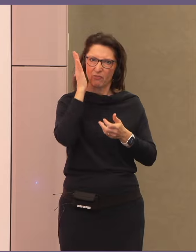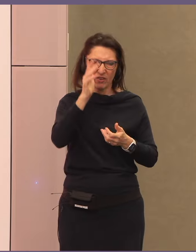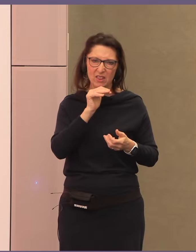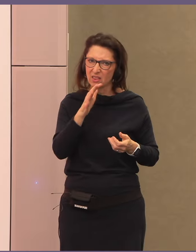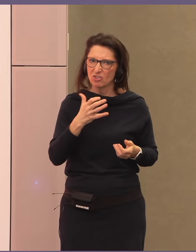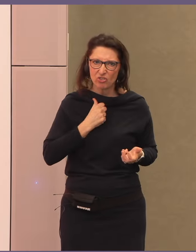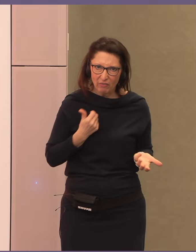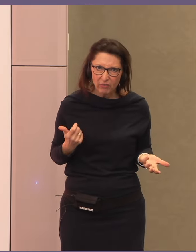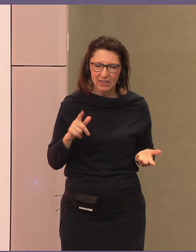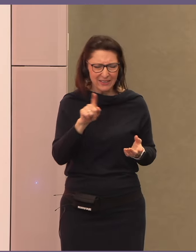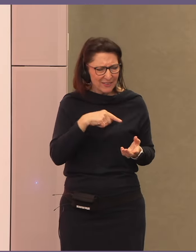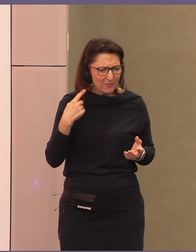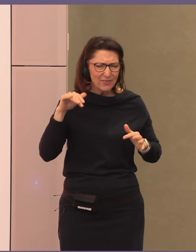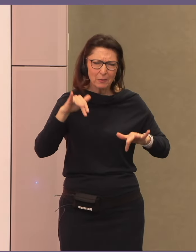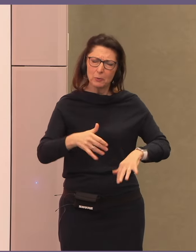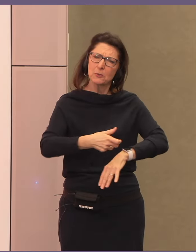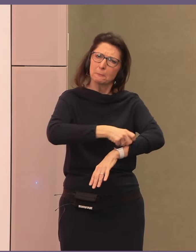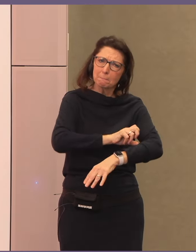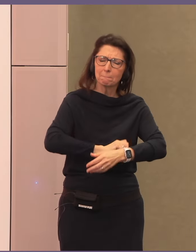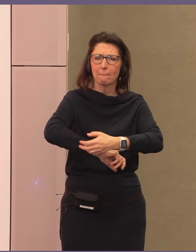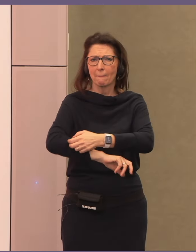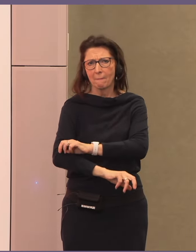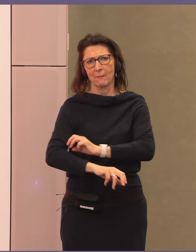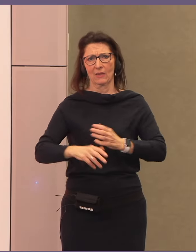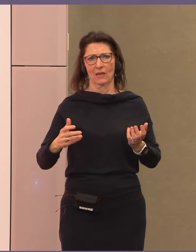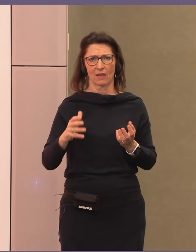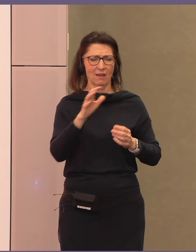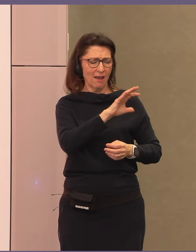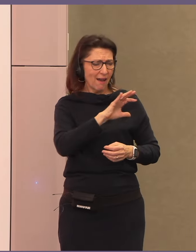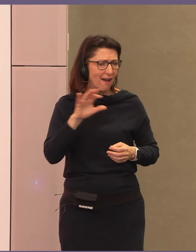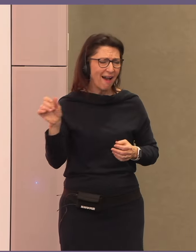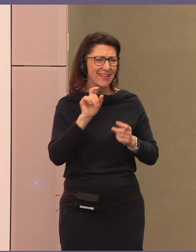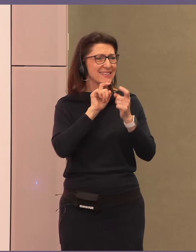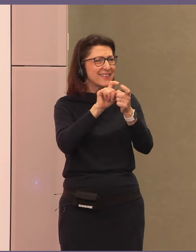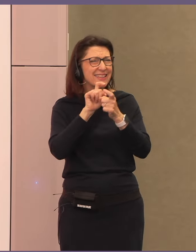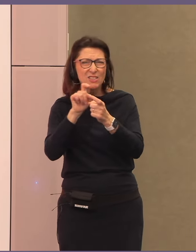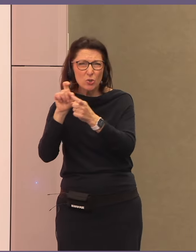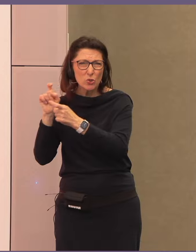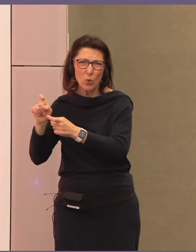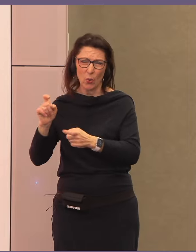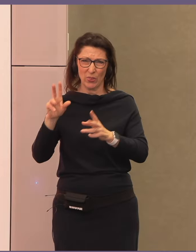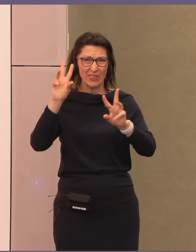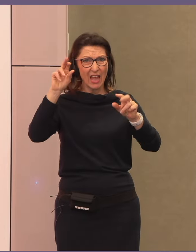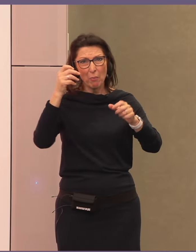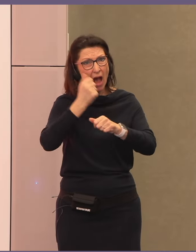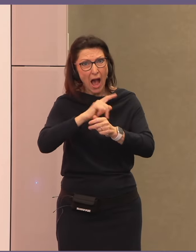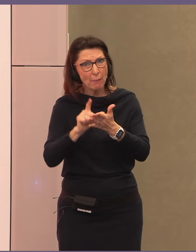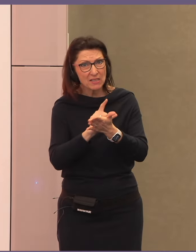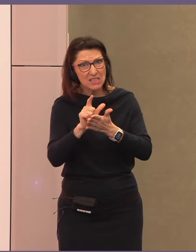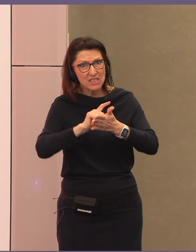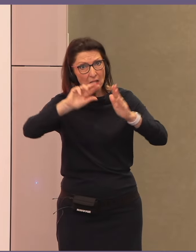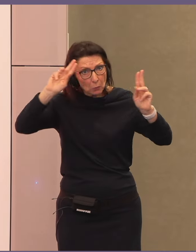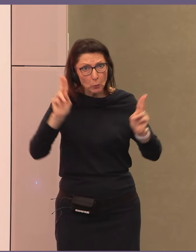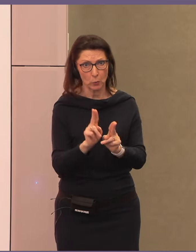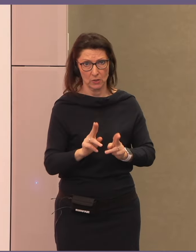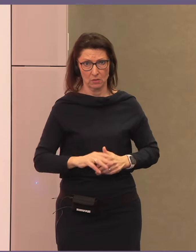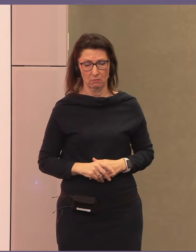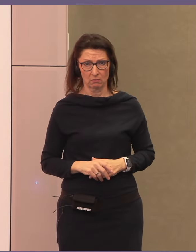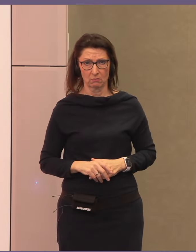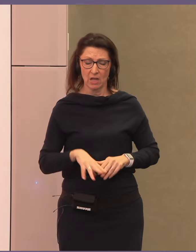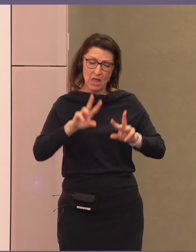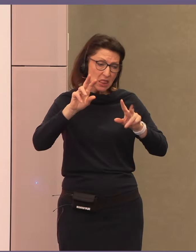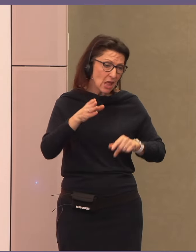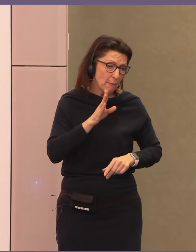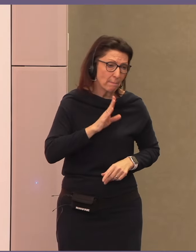zu thematisieren, was es heißt, wenn wir eingebettet in alle Diskussionen, die wir haben, über eine Verkürzung der Arbeitszeit, über Pensionen, die